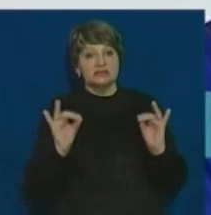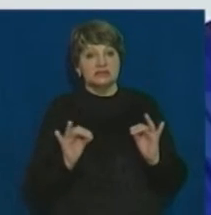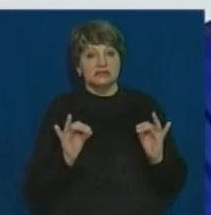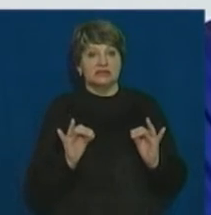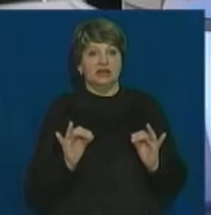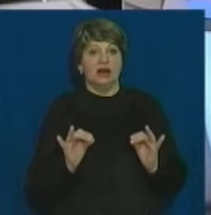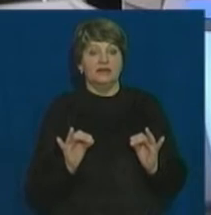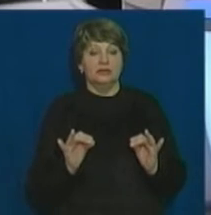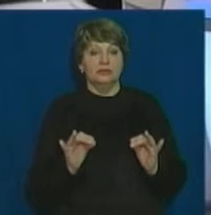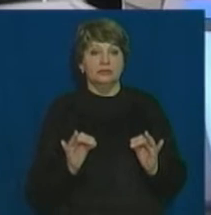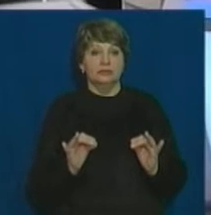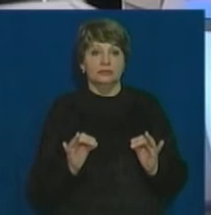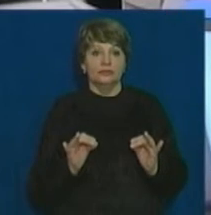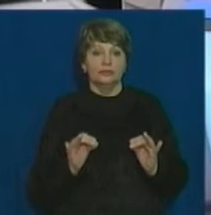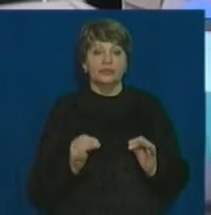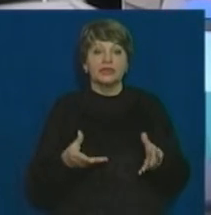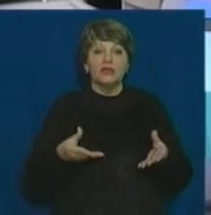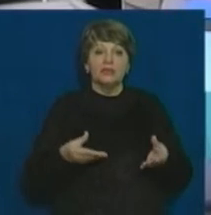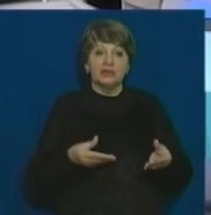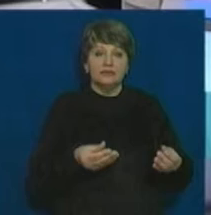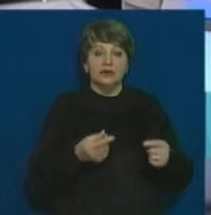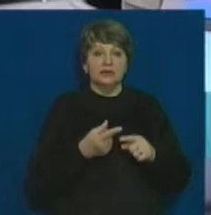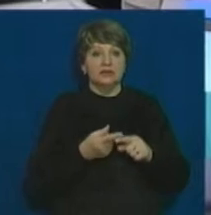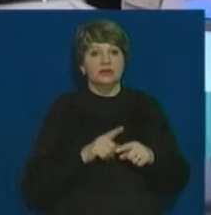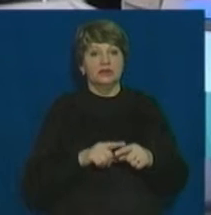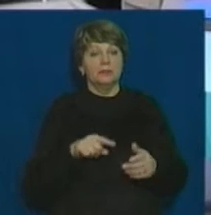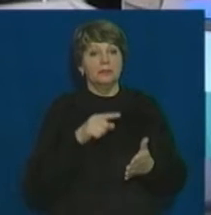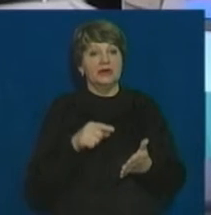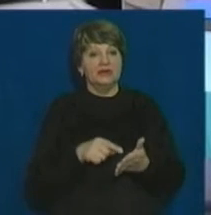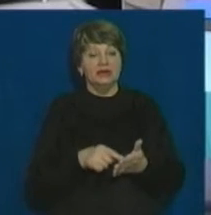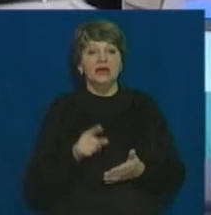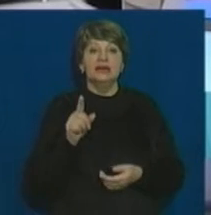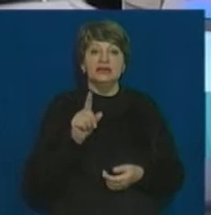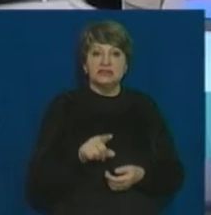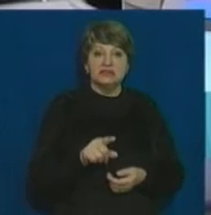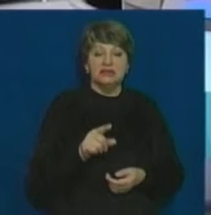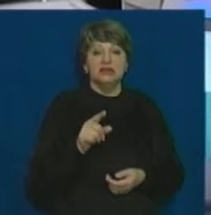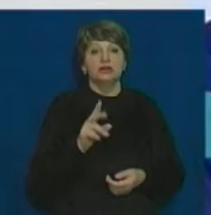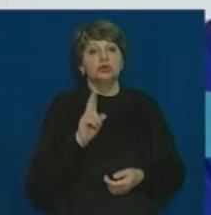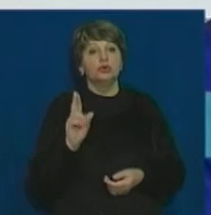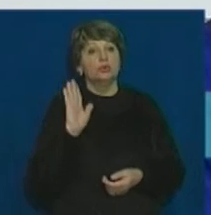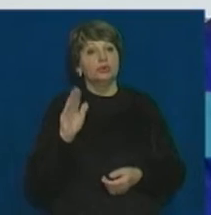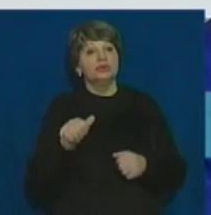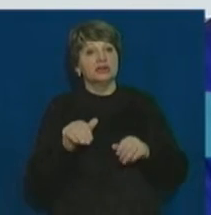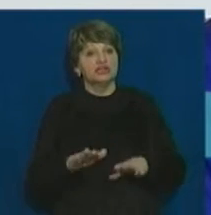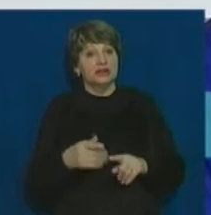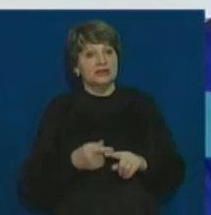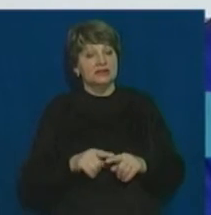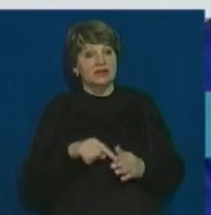які, в принципі, впливають на це питання, ті, на яких це впливає питання. Тому